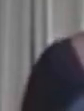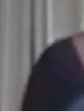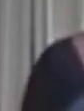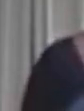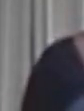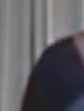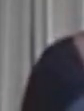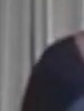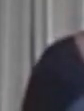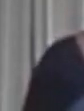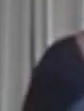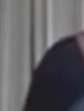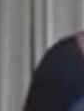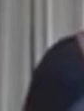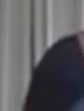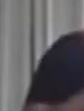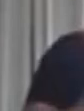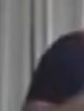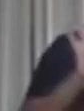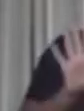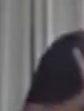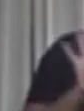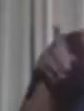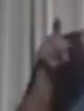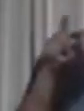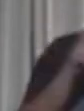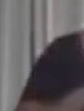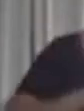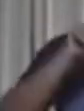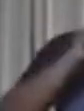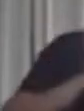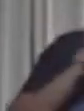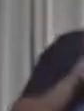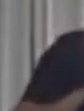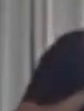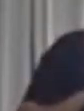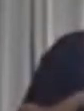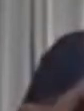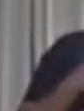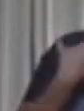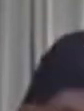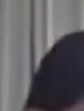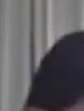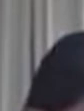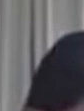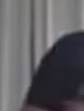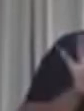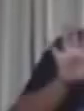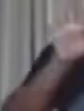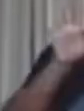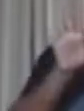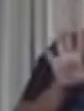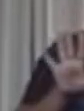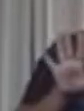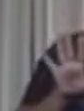தேரரை ஒரே நாடு ஒரே சட்டம் செயலணியின் தலைவராக நியமித்துள்ளீர்கள். இதன் மூலம் இலங்கை முஸ்லிம்களை மிரட்ட பார்க்கின்றீர்களா? என